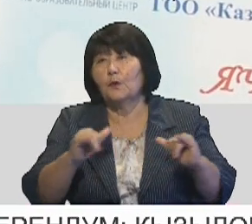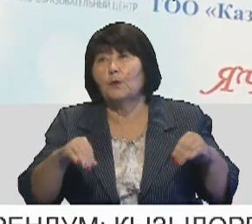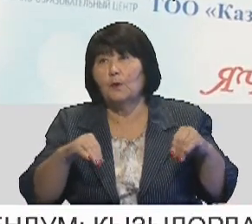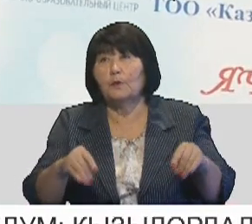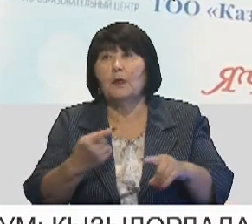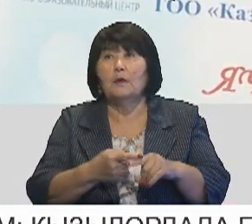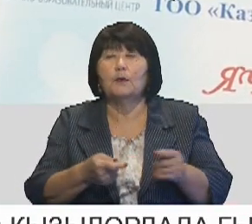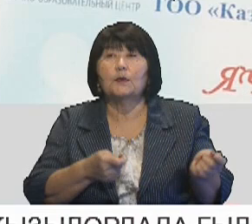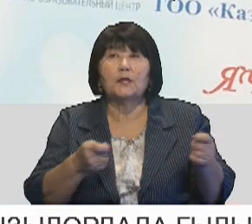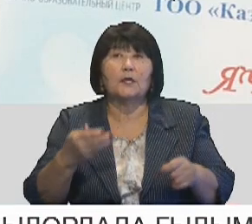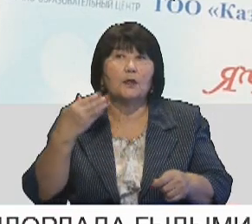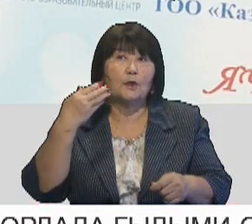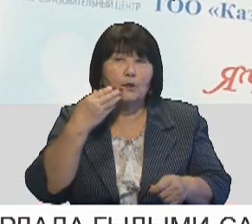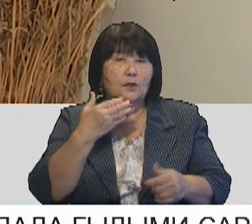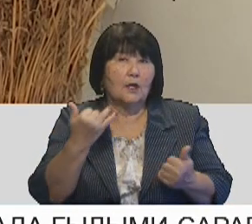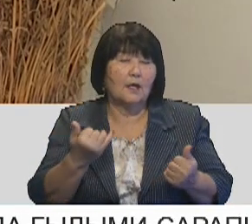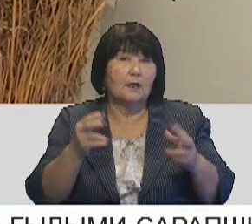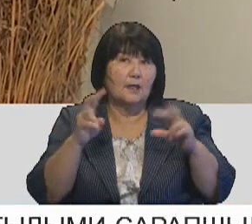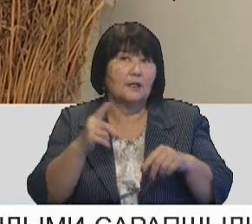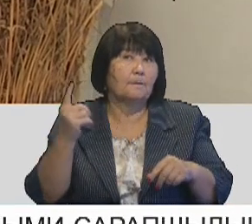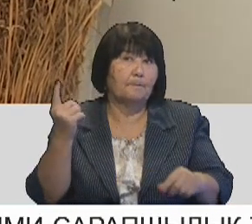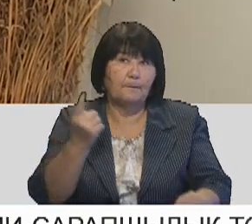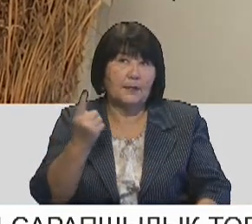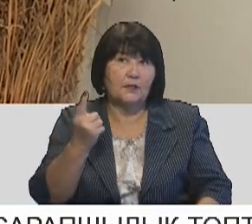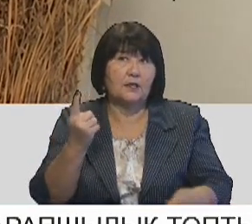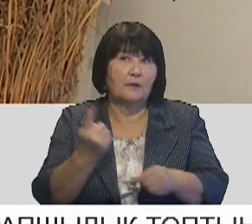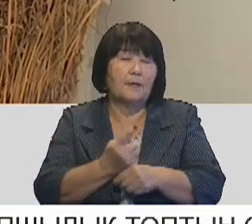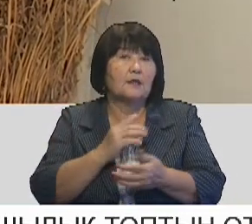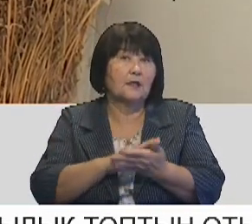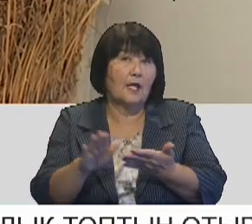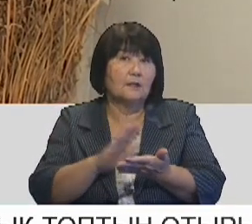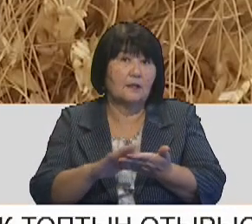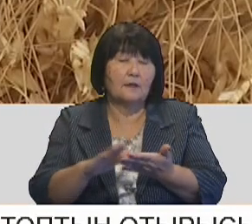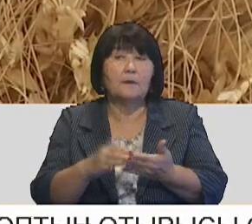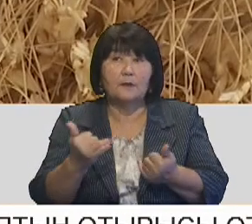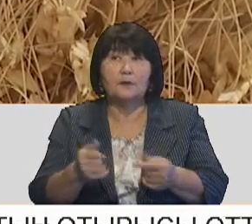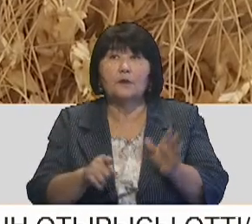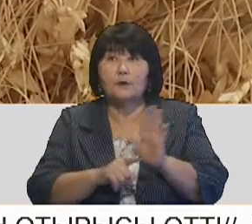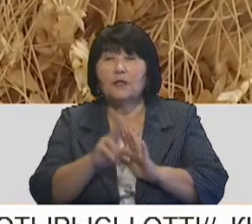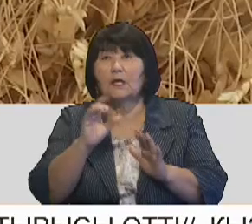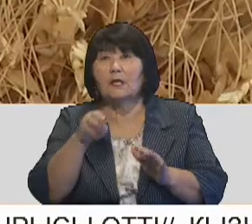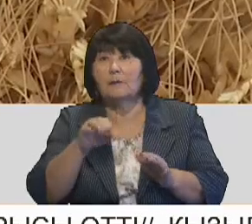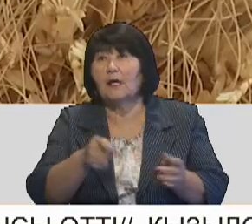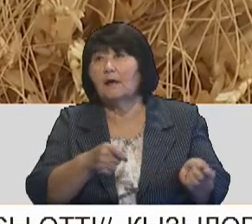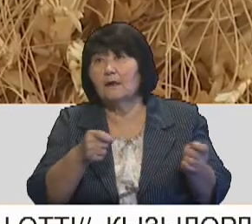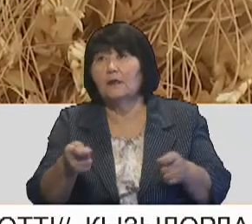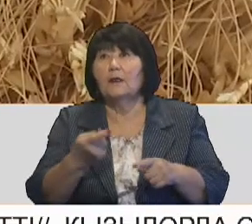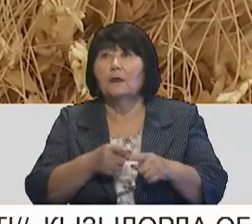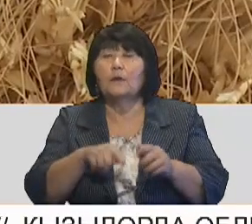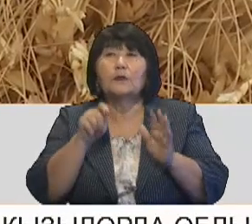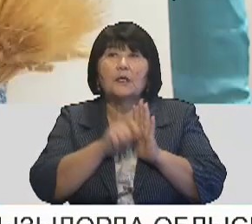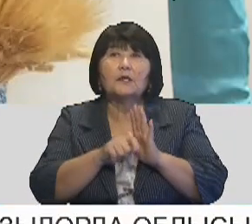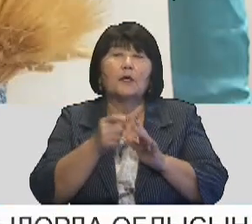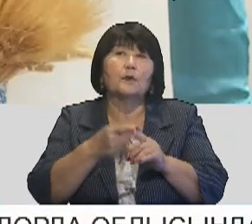40 мыңға келген күріштерді қазір сол бірінші мәрте тазалап, соны қазір 40 мыңға кіргізіп алу. Сынаманы оны